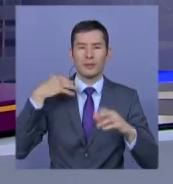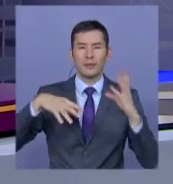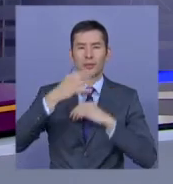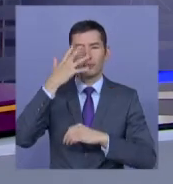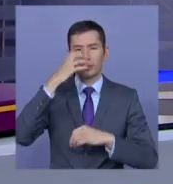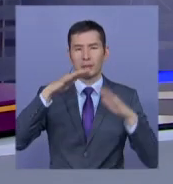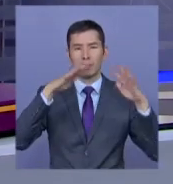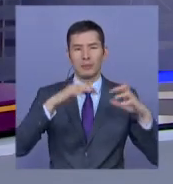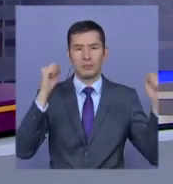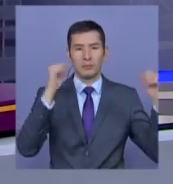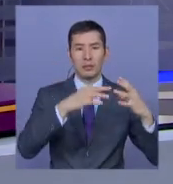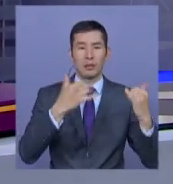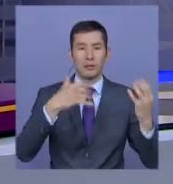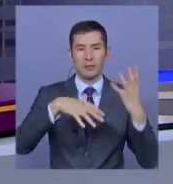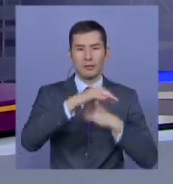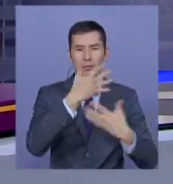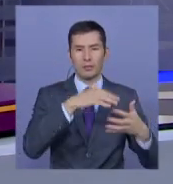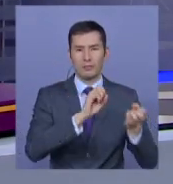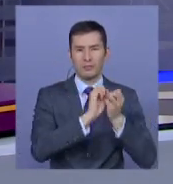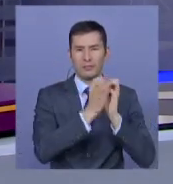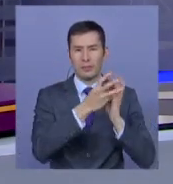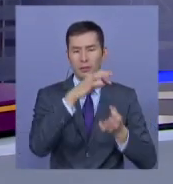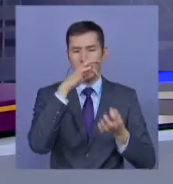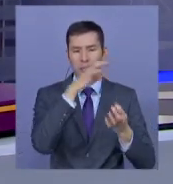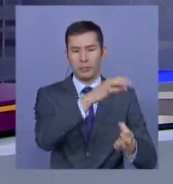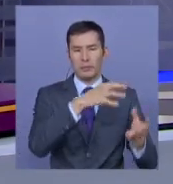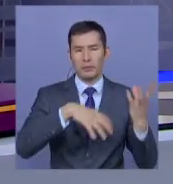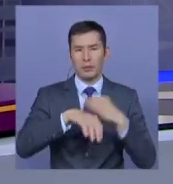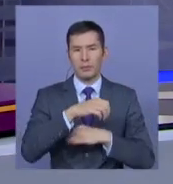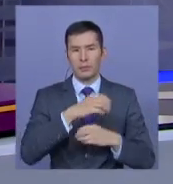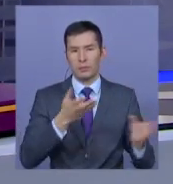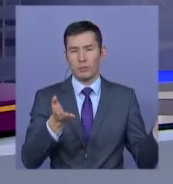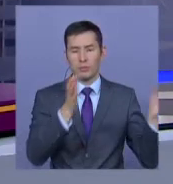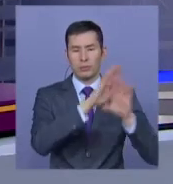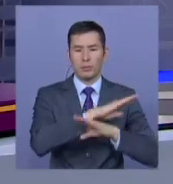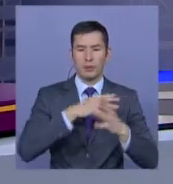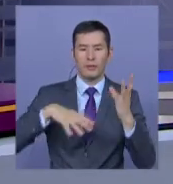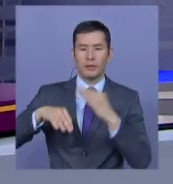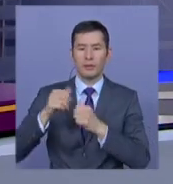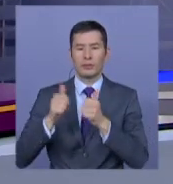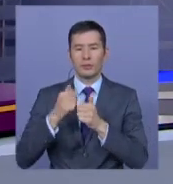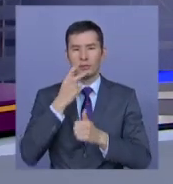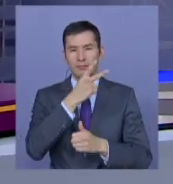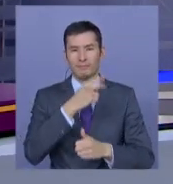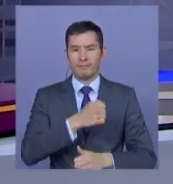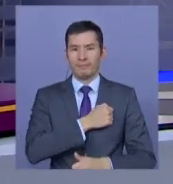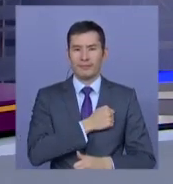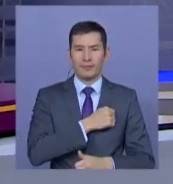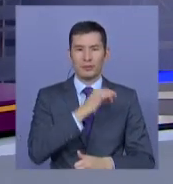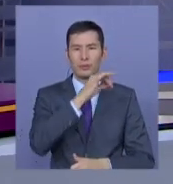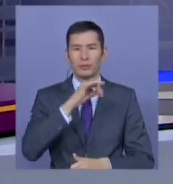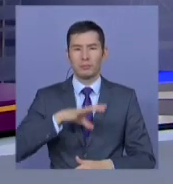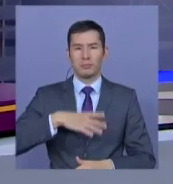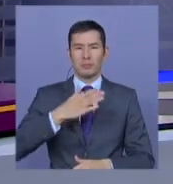бүгінде құлаудың азақ алдында. Ешкім елемеген нысанға тұрғындардың жаны ашып, ел игілігіне жараса деген тілегі бар. Әріптесім Қуан